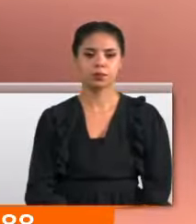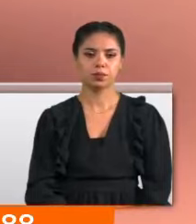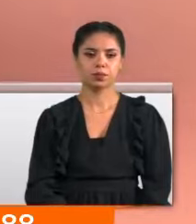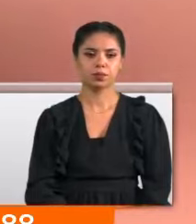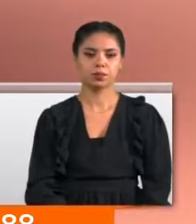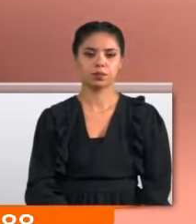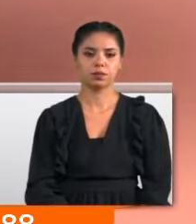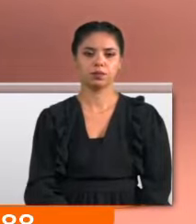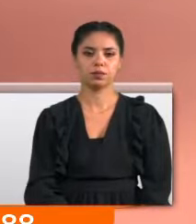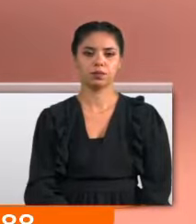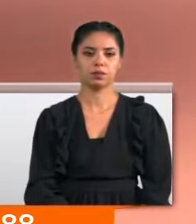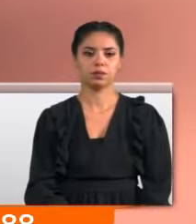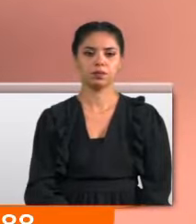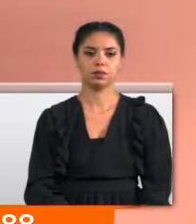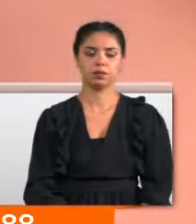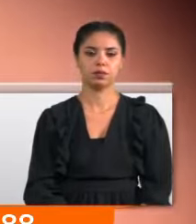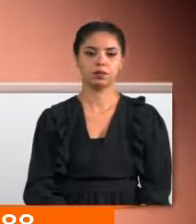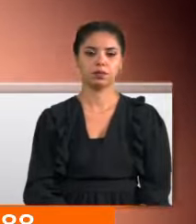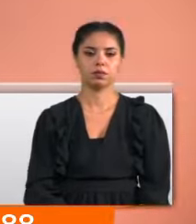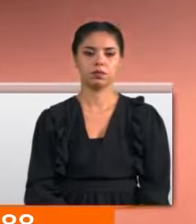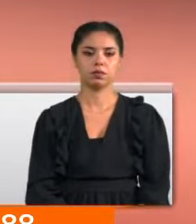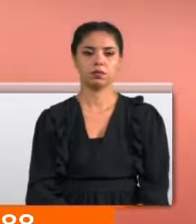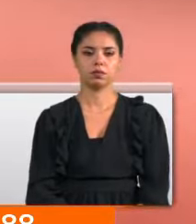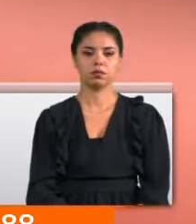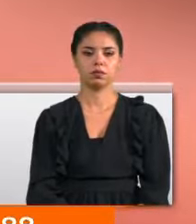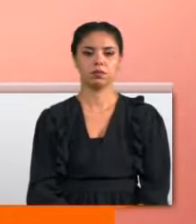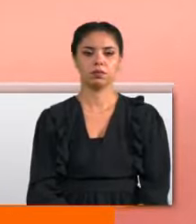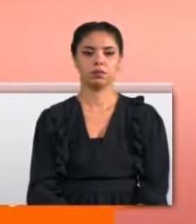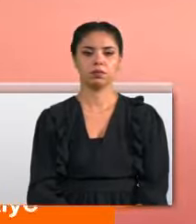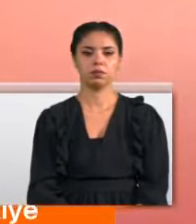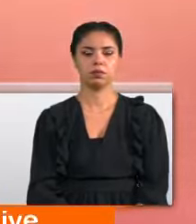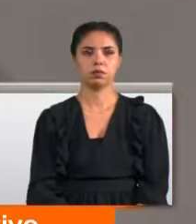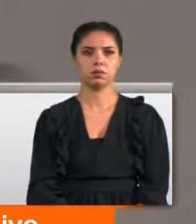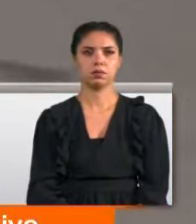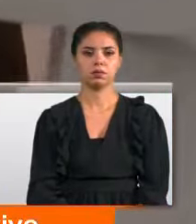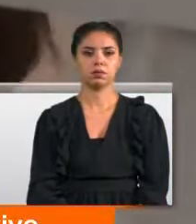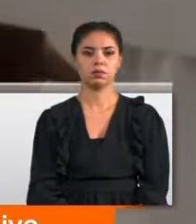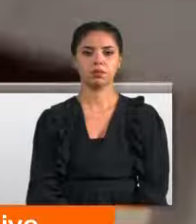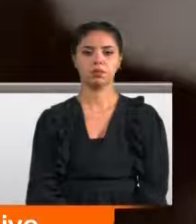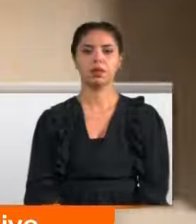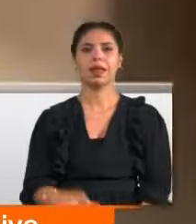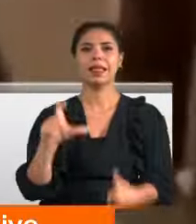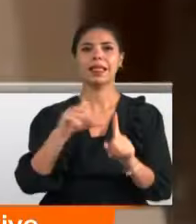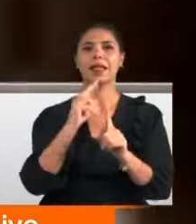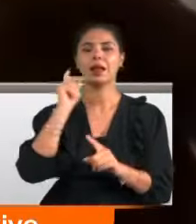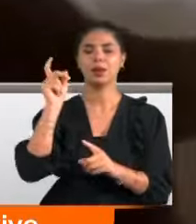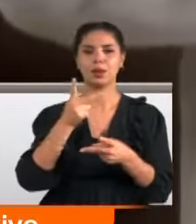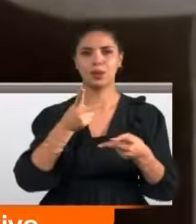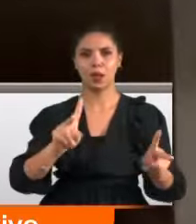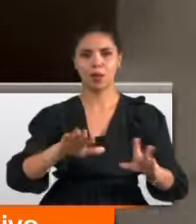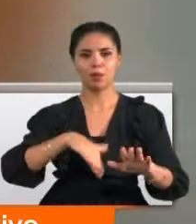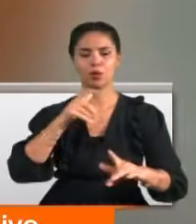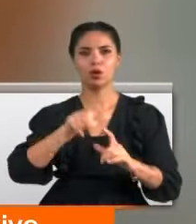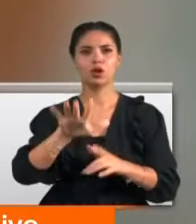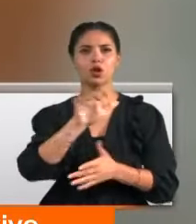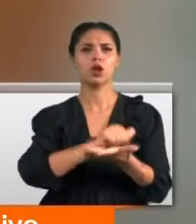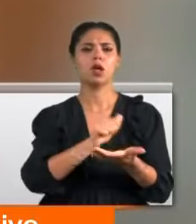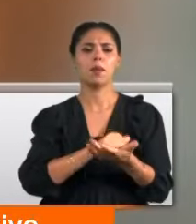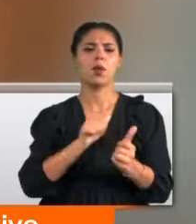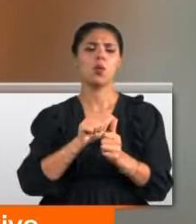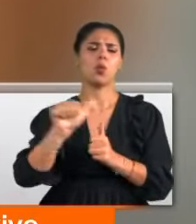olmuyor yani. Öyle yani. Sizi çok seviyorum. Polat cezaevinden çıktığında sosyal medyadan uzak